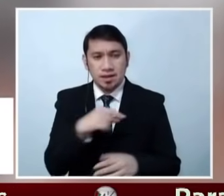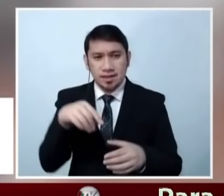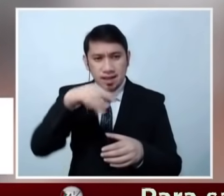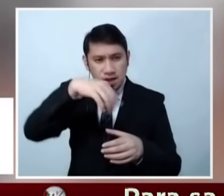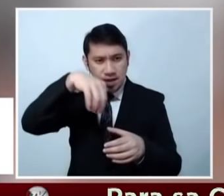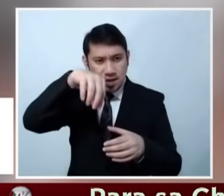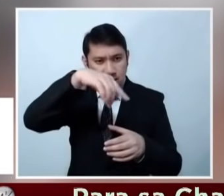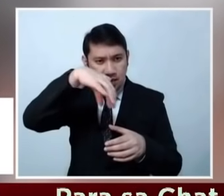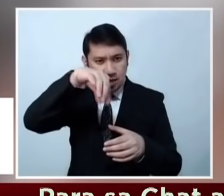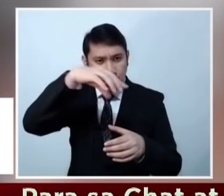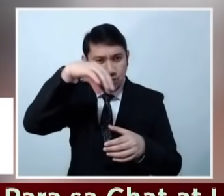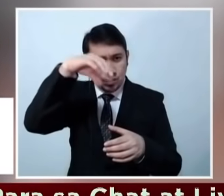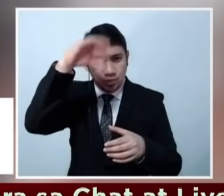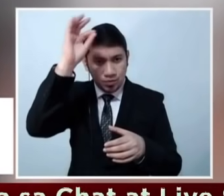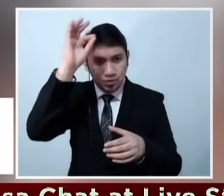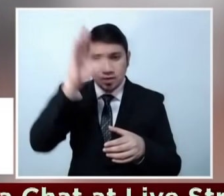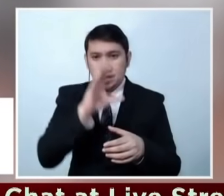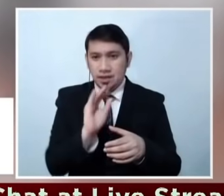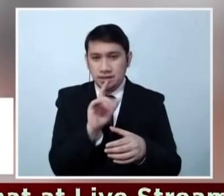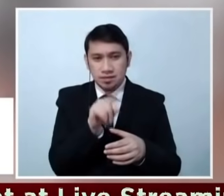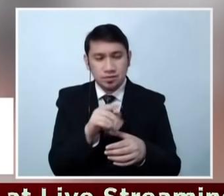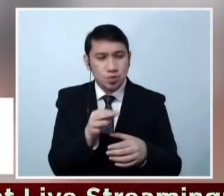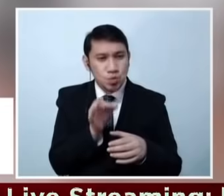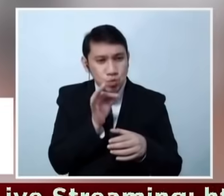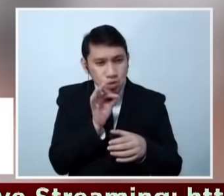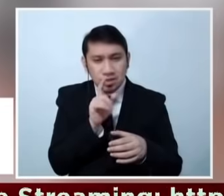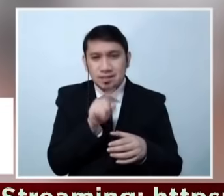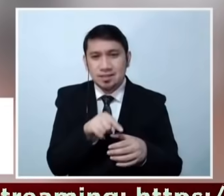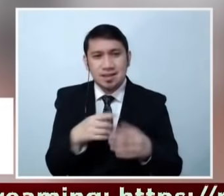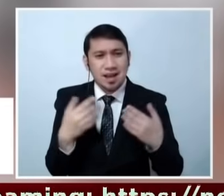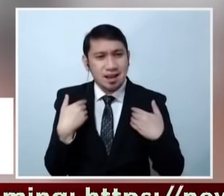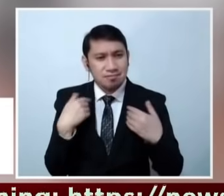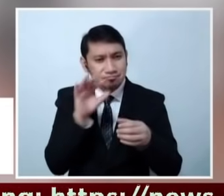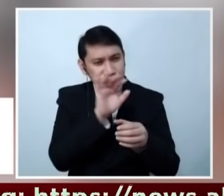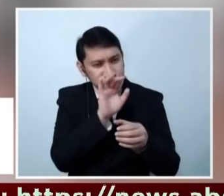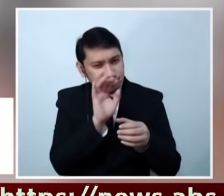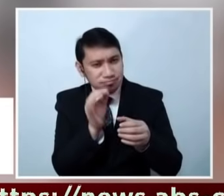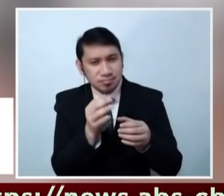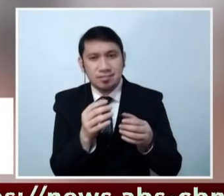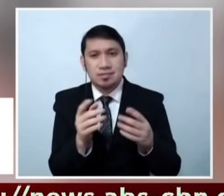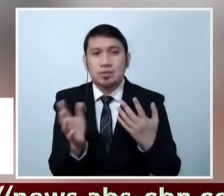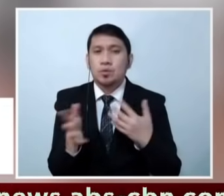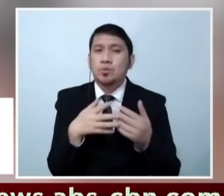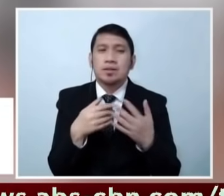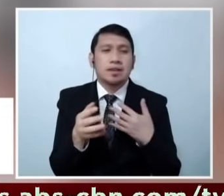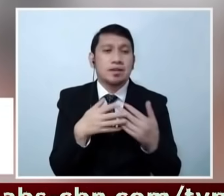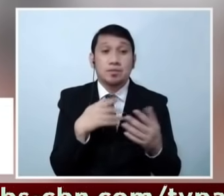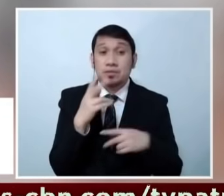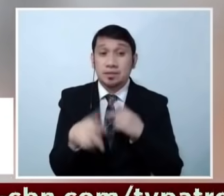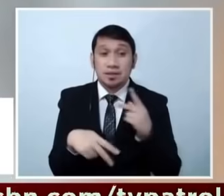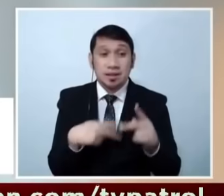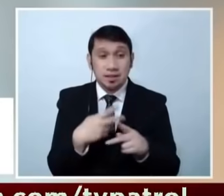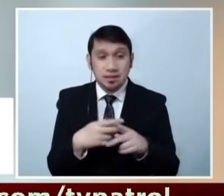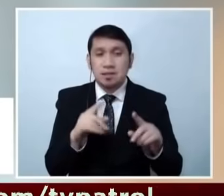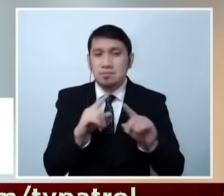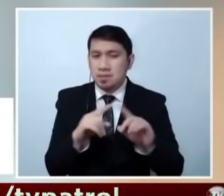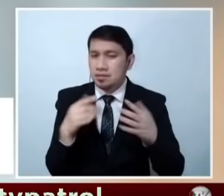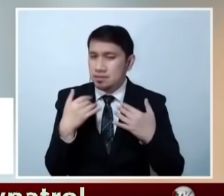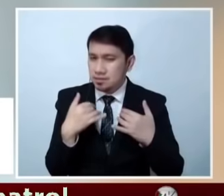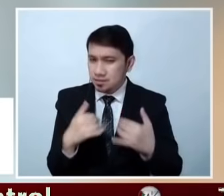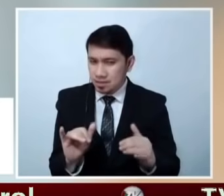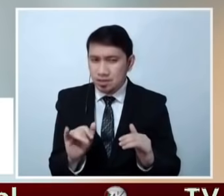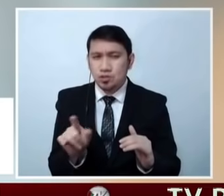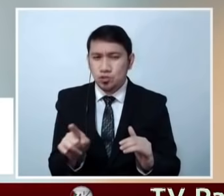whipped cream, chocolate syrup at choco crispies pa sa ibabaw. Ano man ang iyong bersyon, tiyak hahanap-hanapin